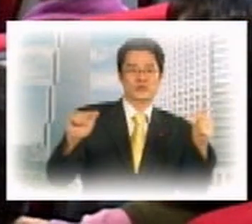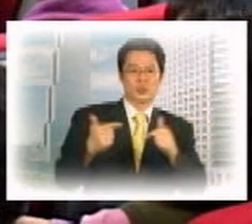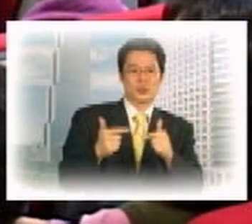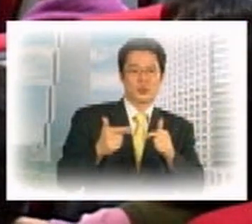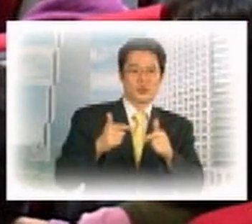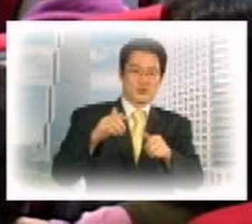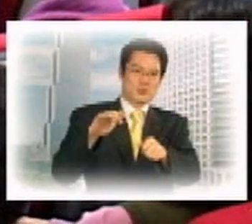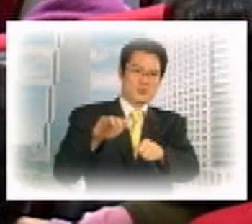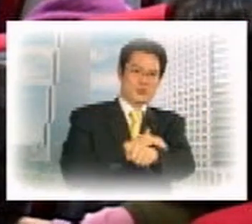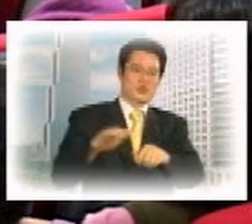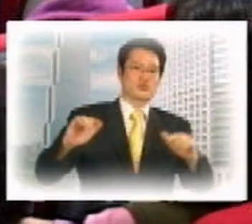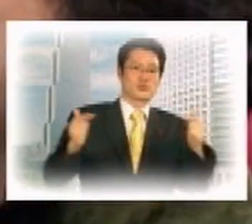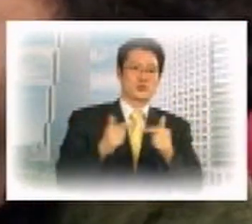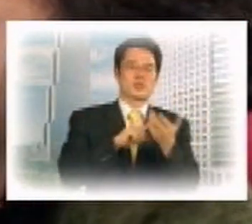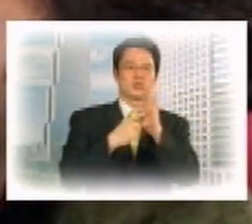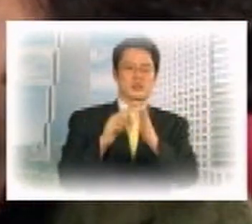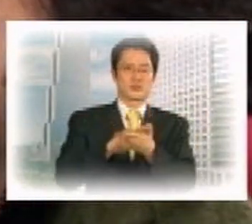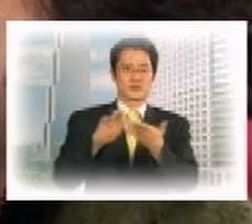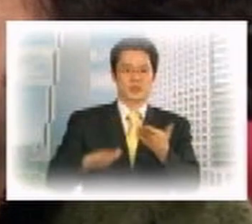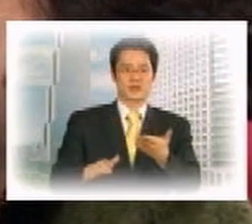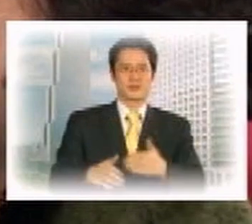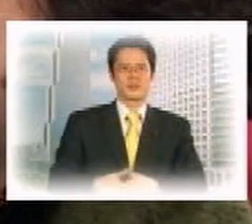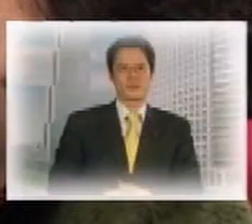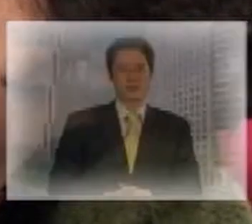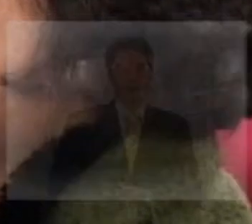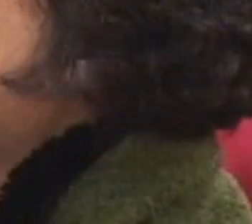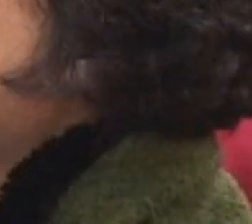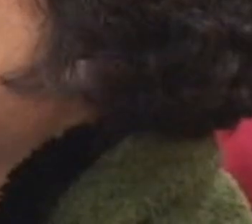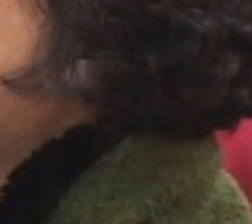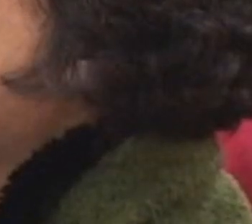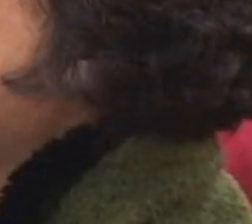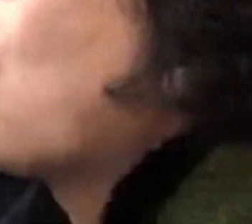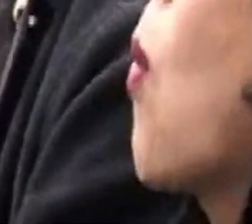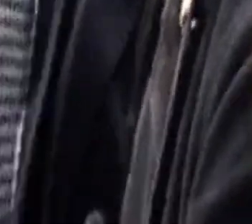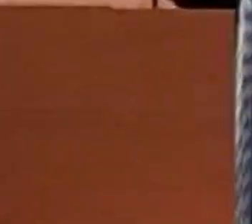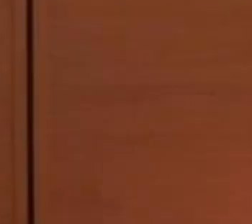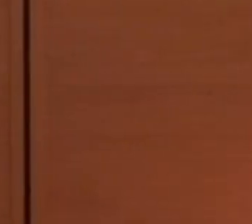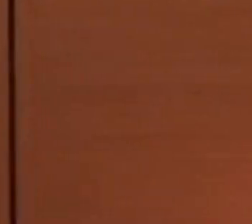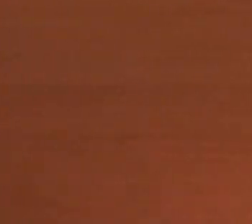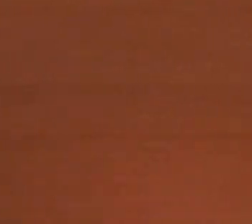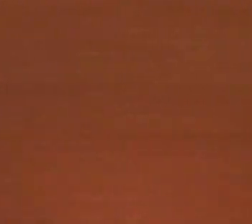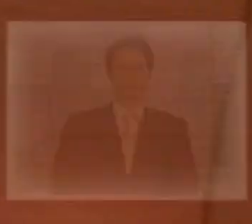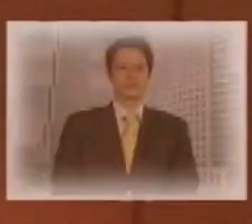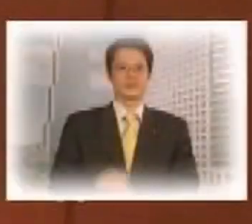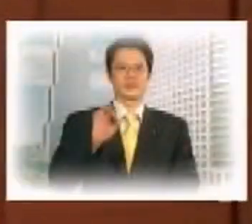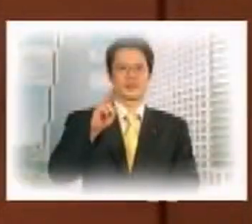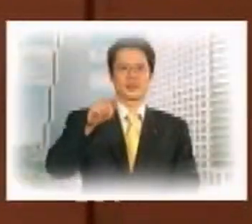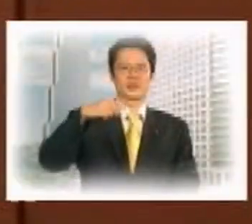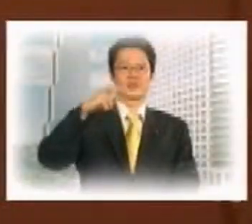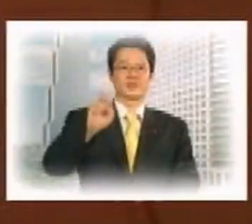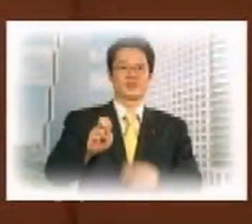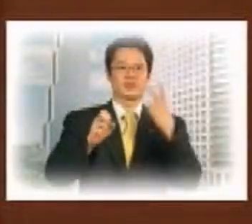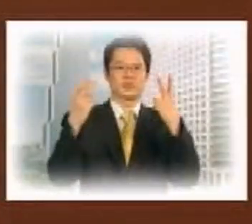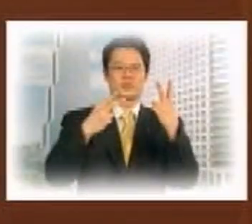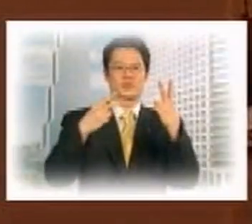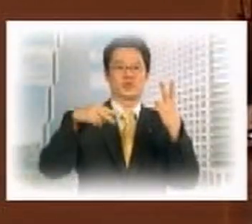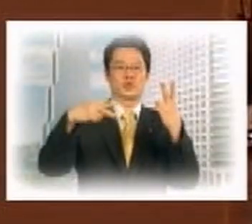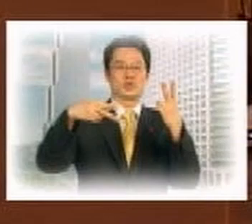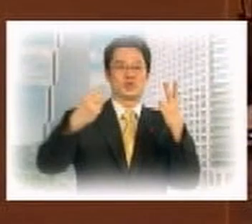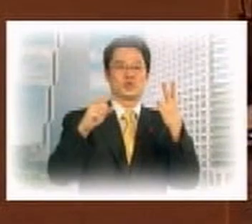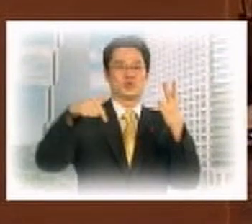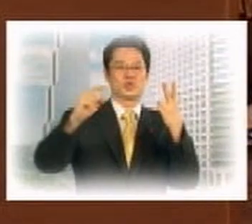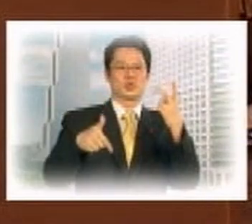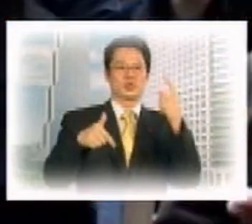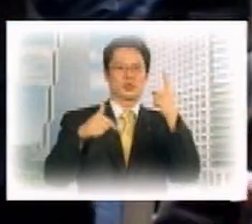충분히 협의해 주민들의 이용에 불편이 없도록 하겠다고 밝혔습니다. 역삼 2동과 도곡 1, 2동 주민들을 위한